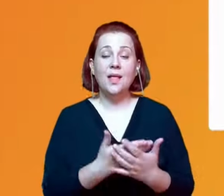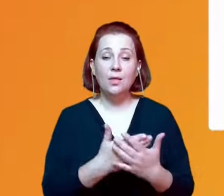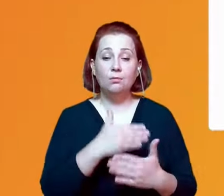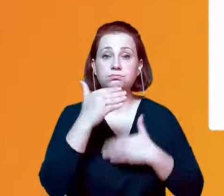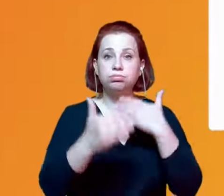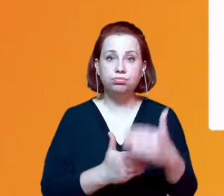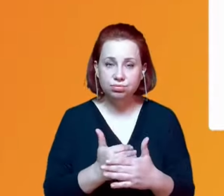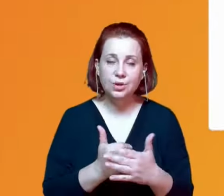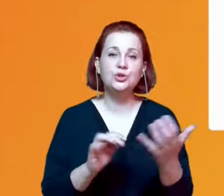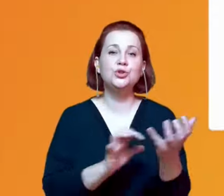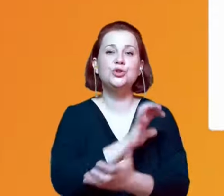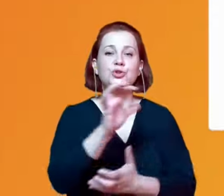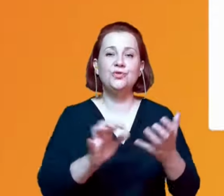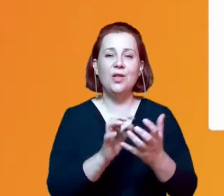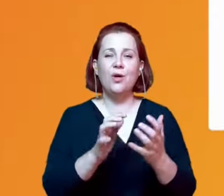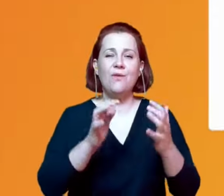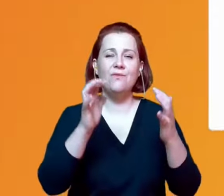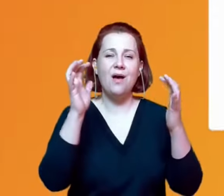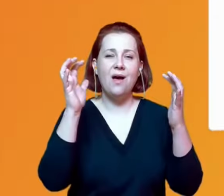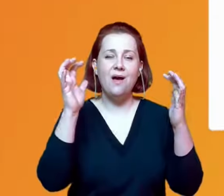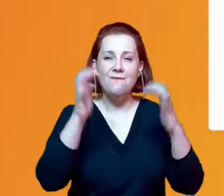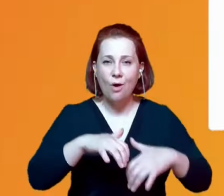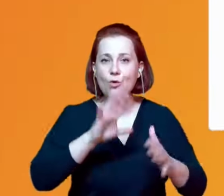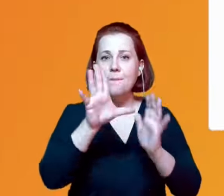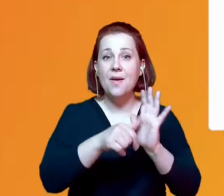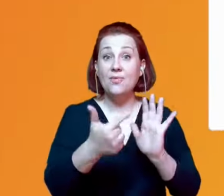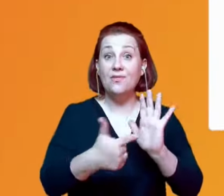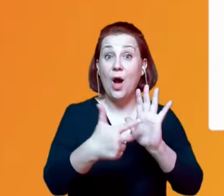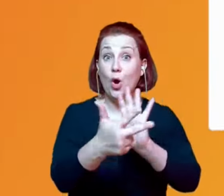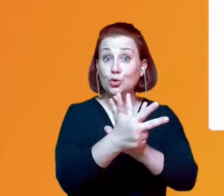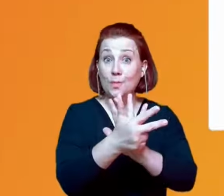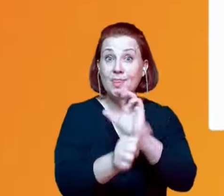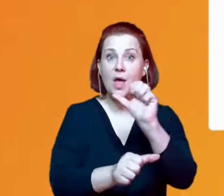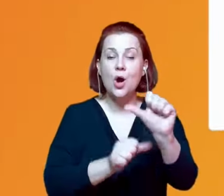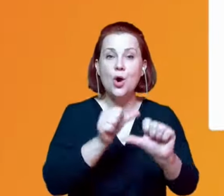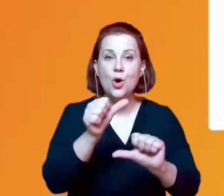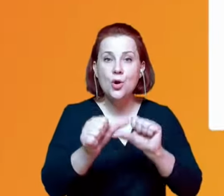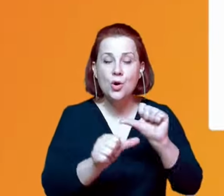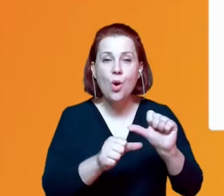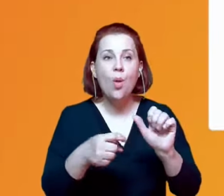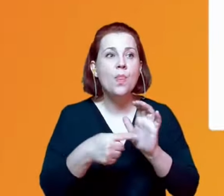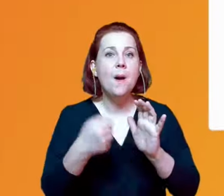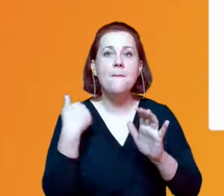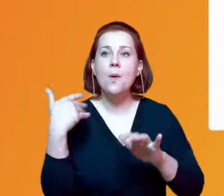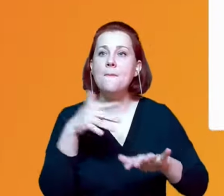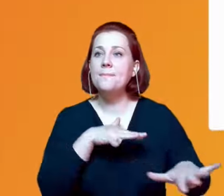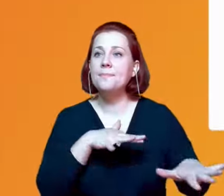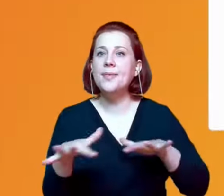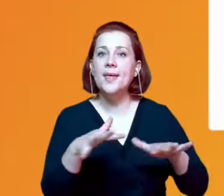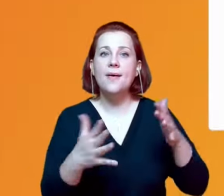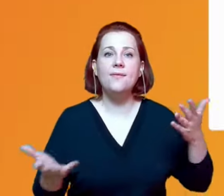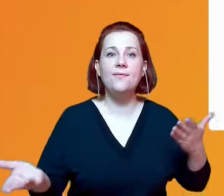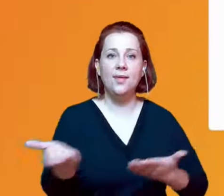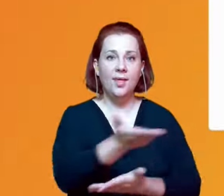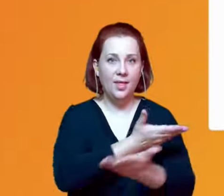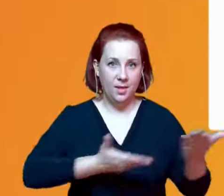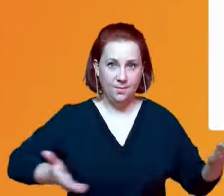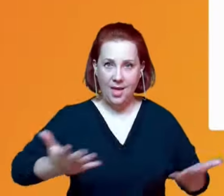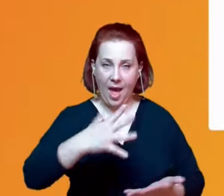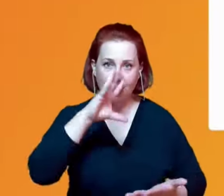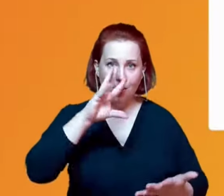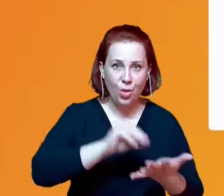Miejskie w roku 2018 to była taka platforma wymiany doświadczeń